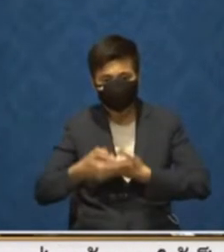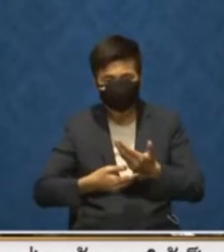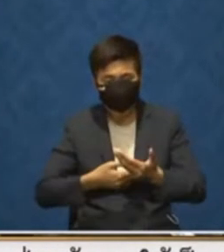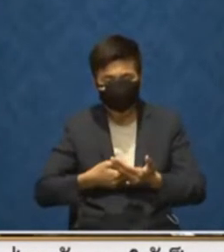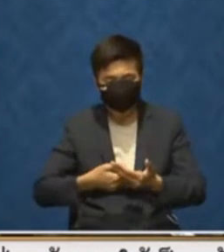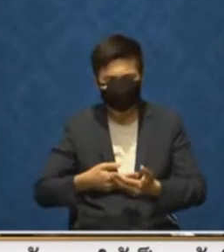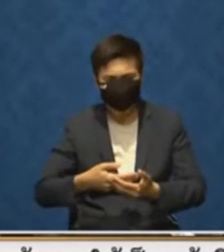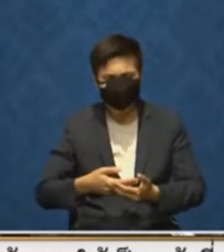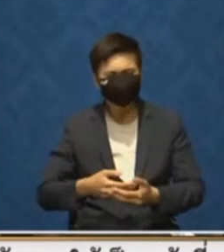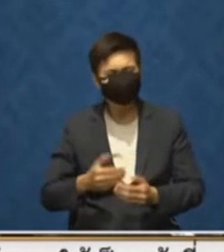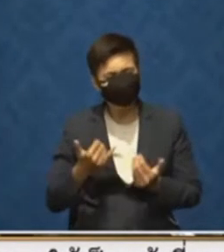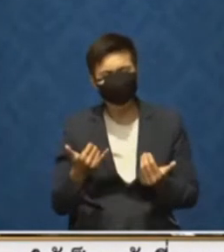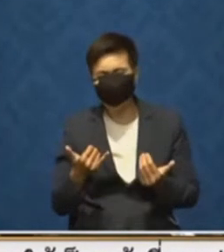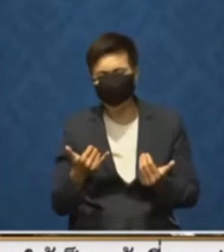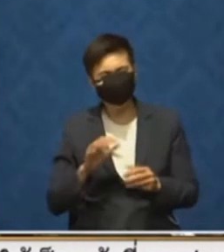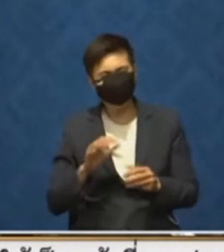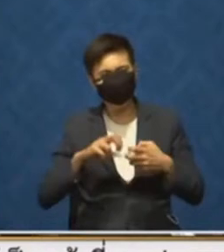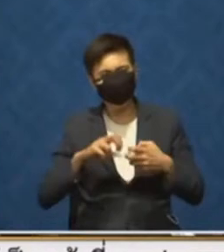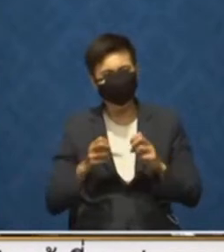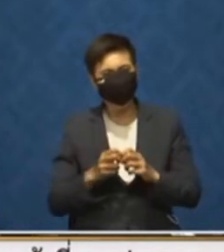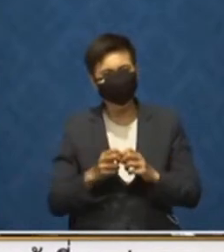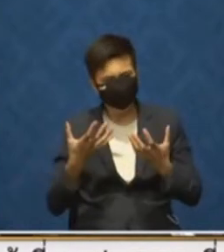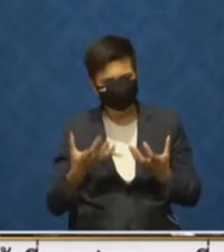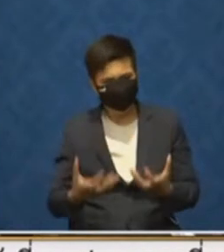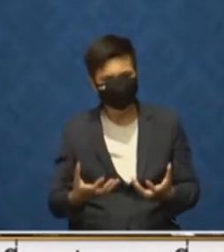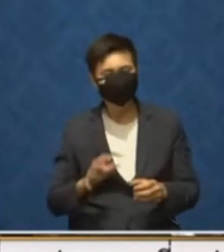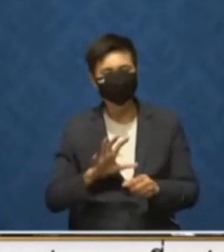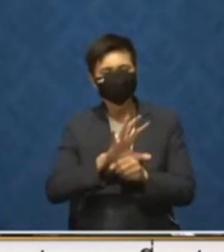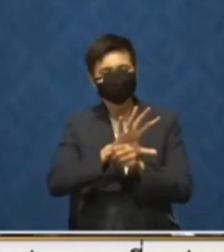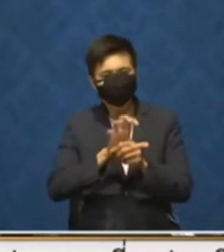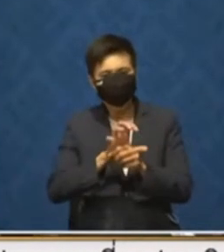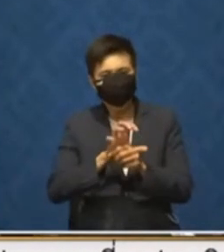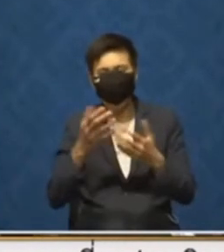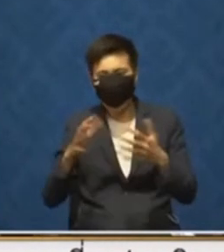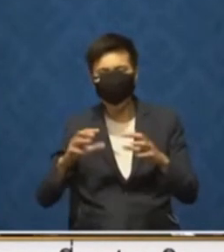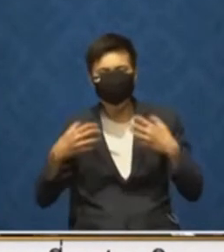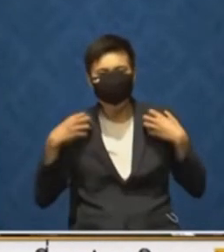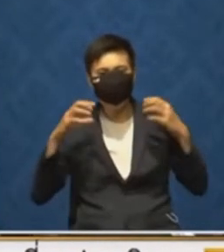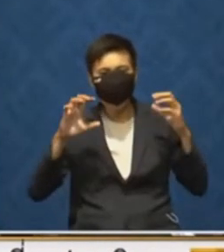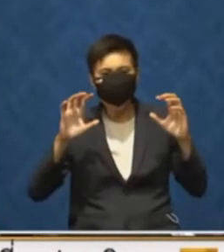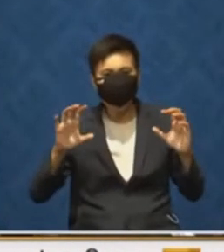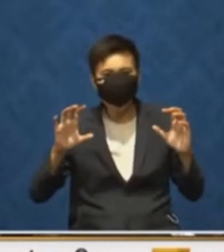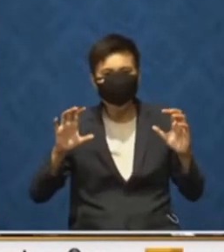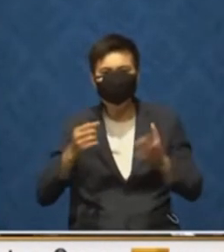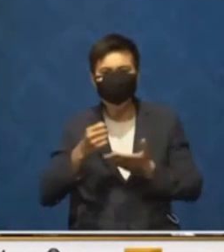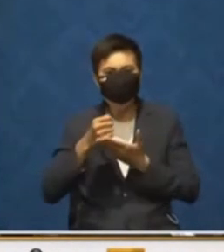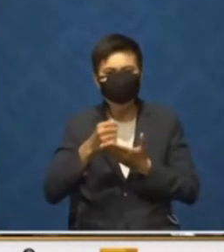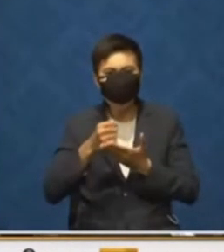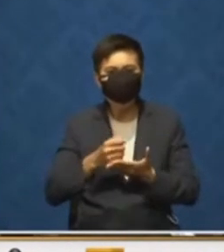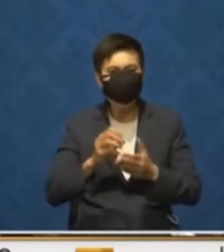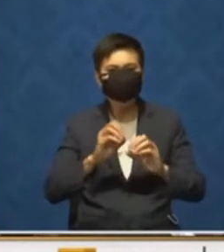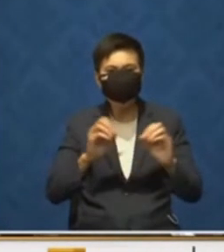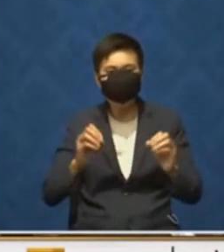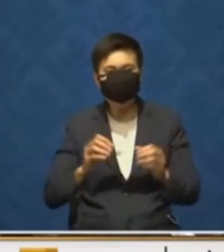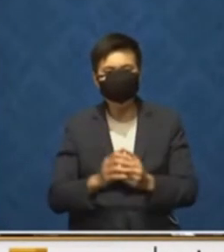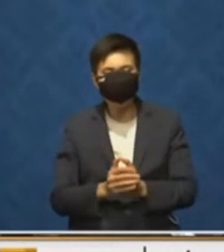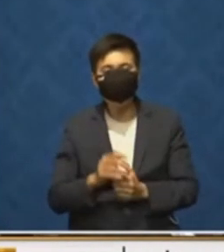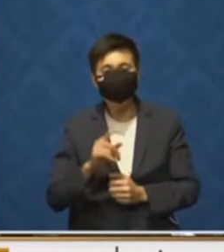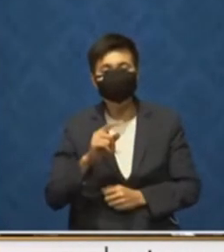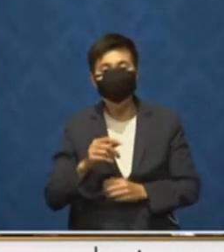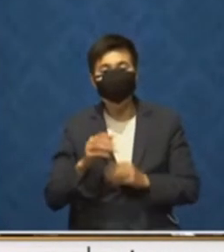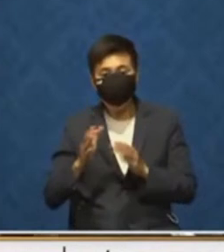นี้นอกจากจะโคลอีกแล้วเนี่ยทั้งฝ่ายราชการไทยก็ไม่เอาใจใส่ทั้งคดีที่คนจีนก็ถามว่าเมื่อไหร่จะเสร็จ